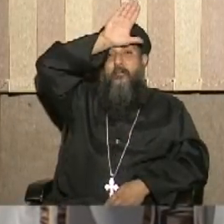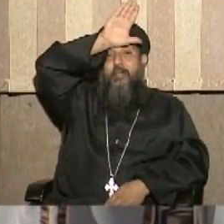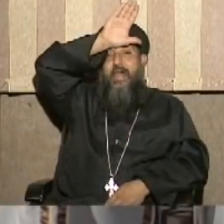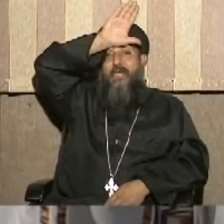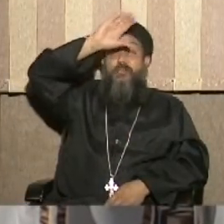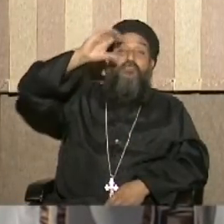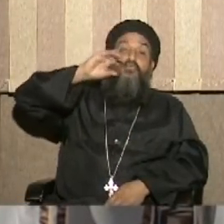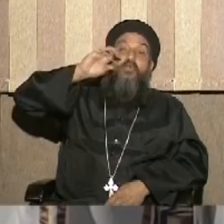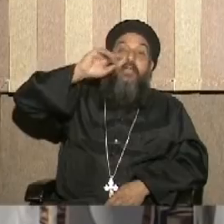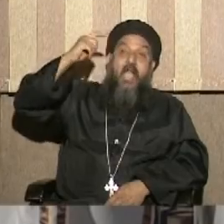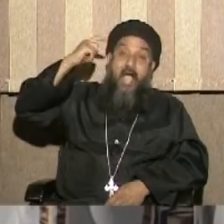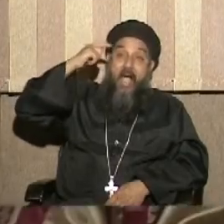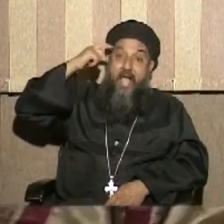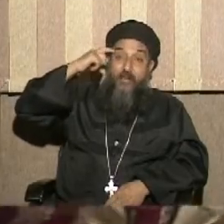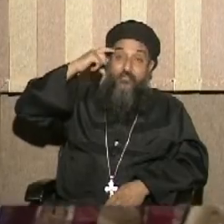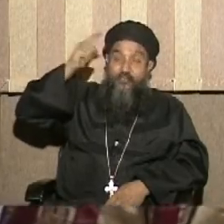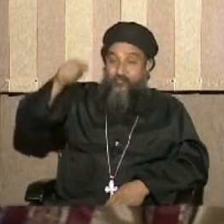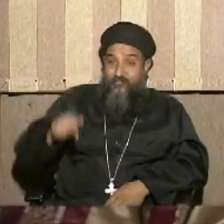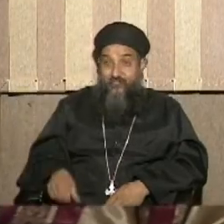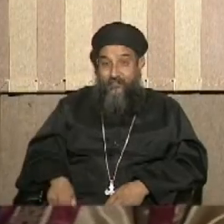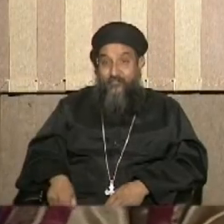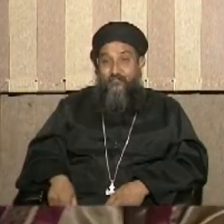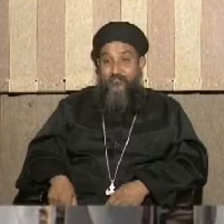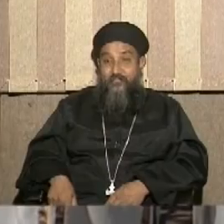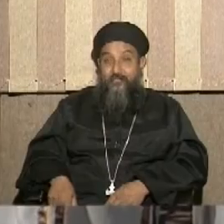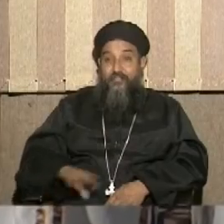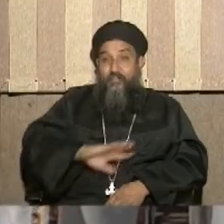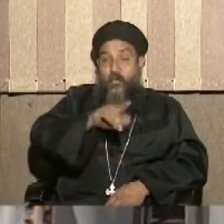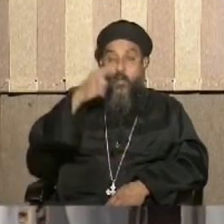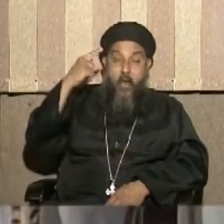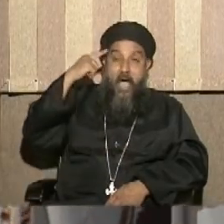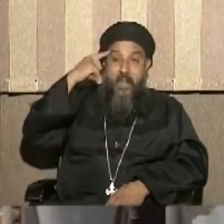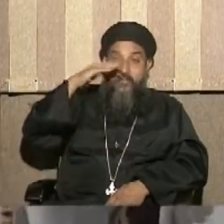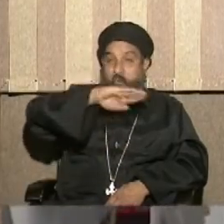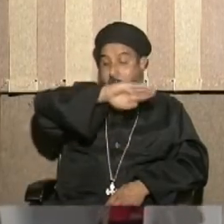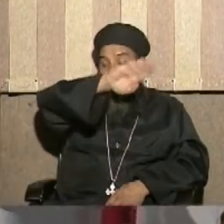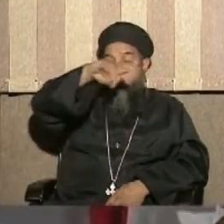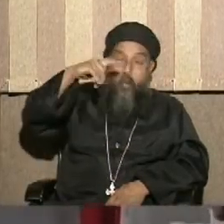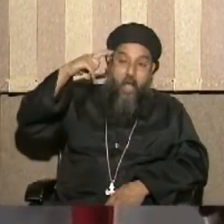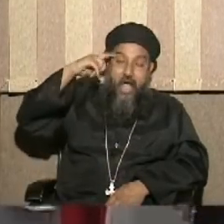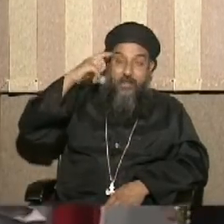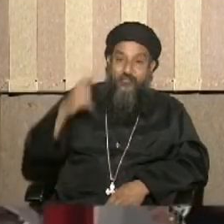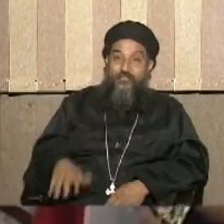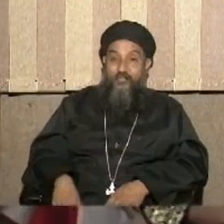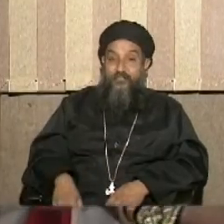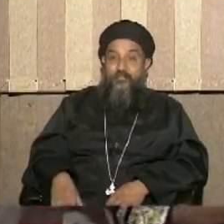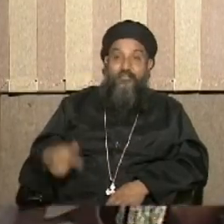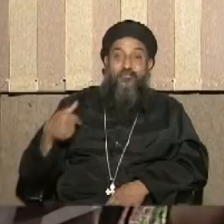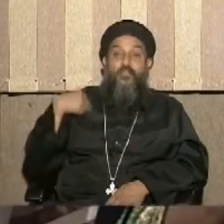بيزورهم وبيتبارك بيه. والي سوريا يعرفهم؟ كل يا انطاكيا تعرفهم يا مولاي، دول قديسين